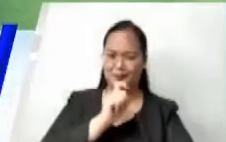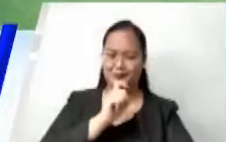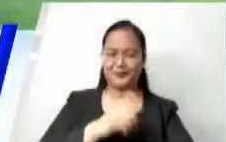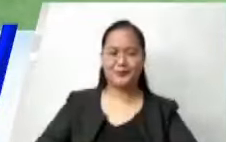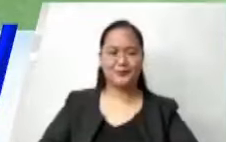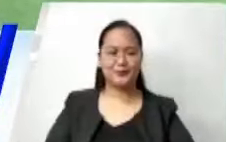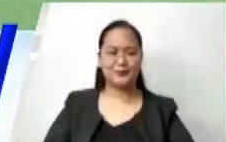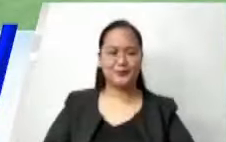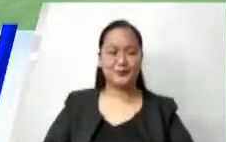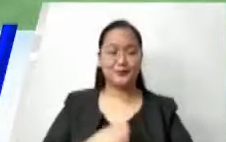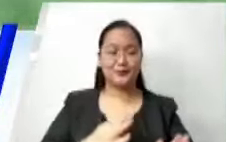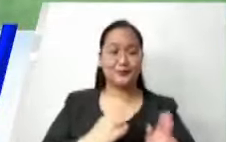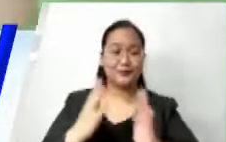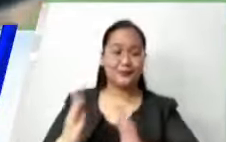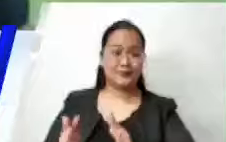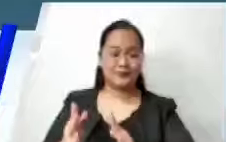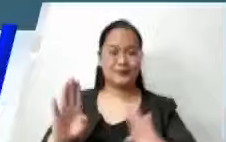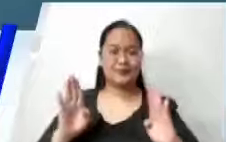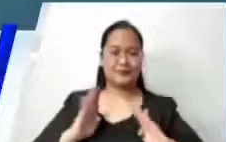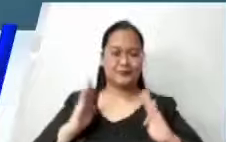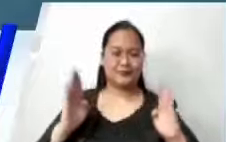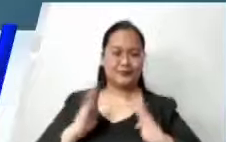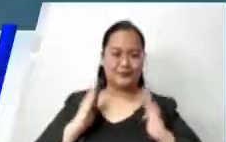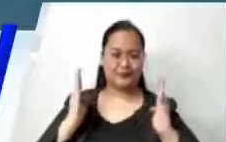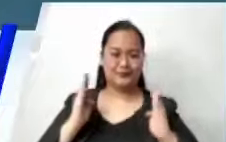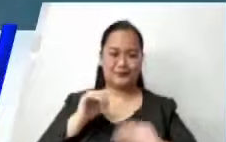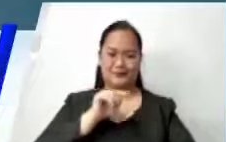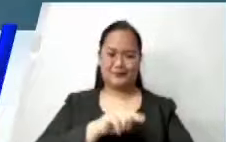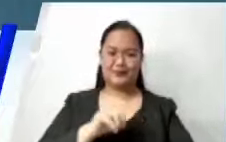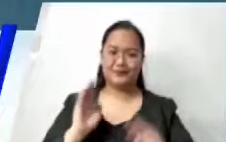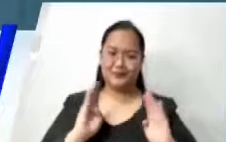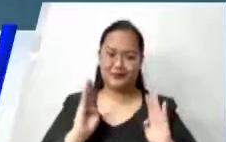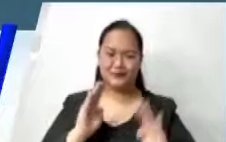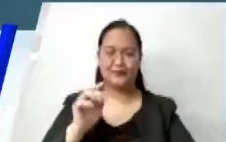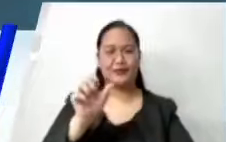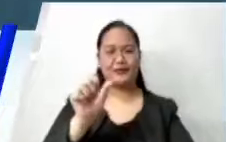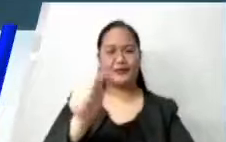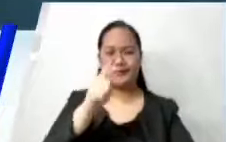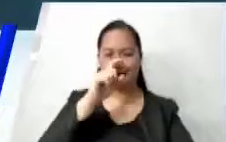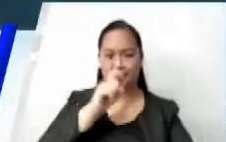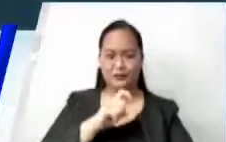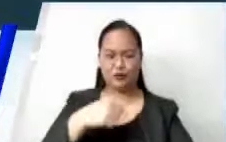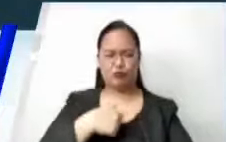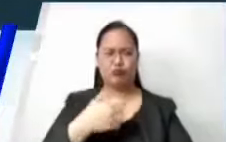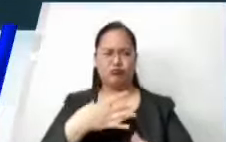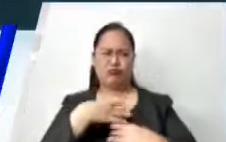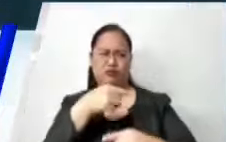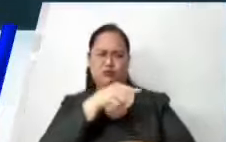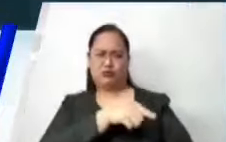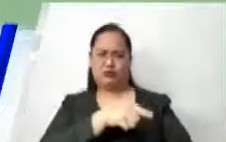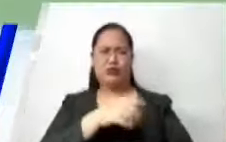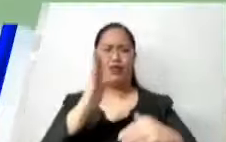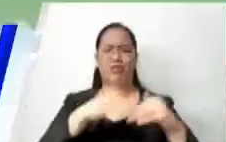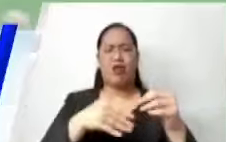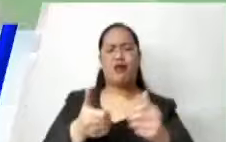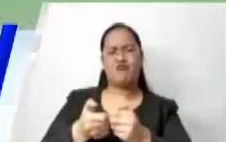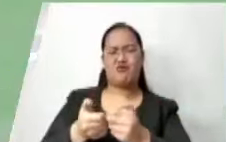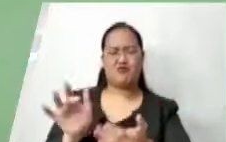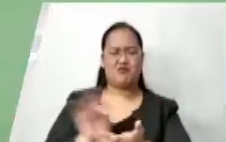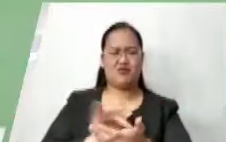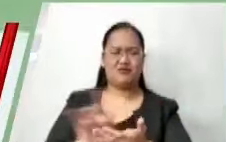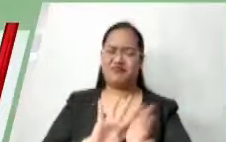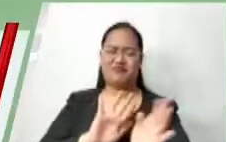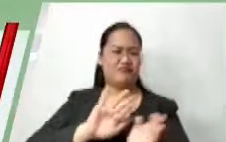ang taga-Bagyong si Logan Limbo, 10 years old. I like this more than the gadget because it's more fun. Because you're